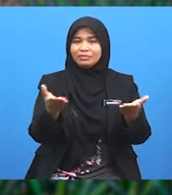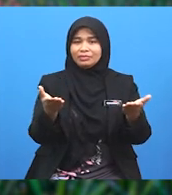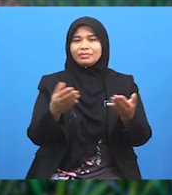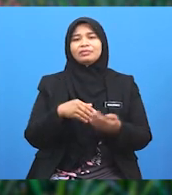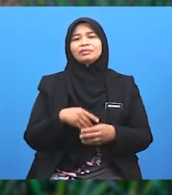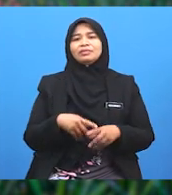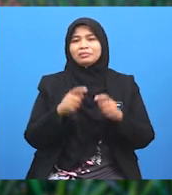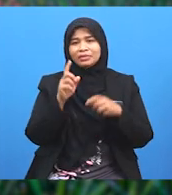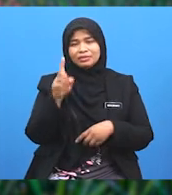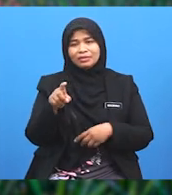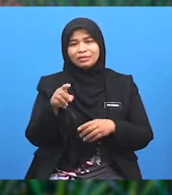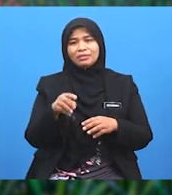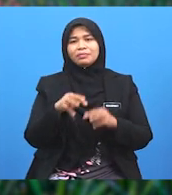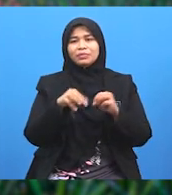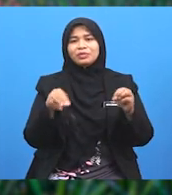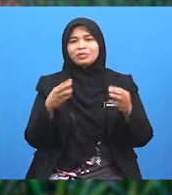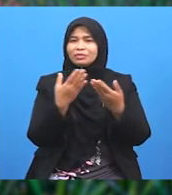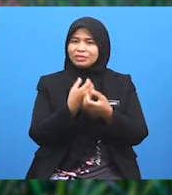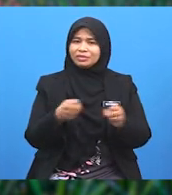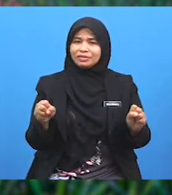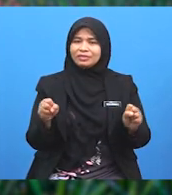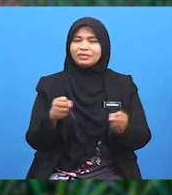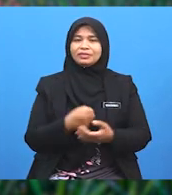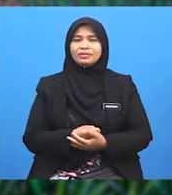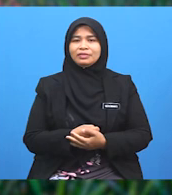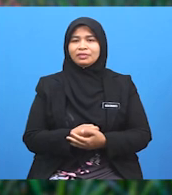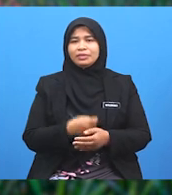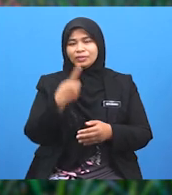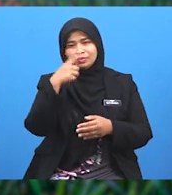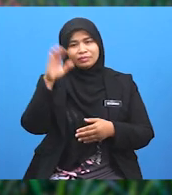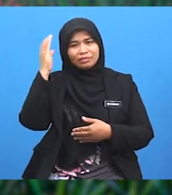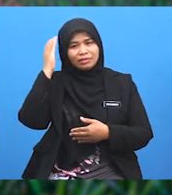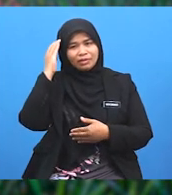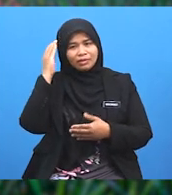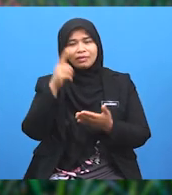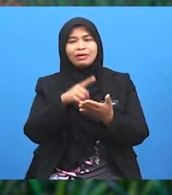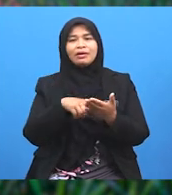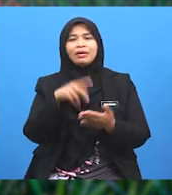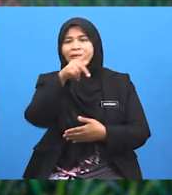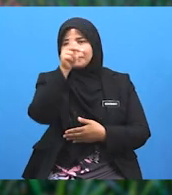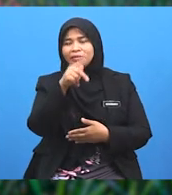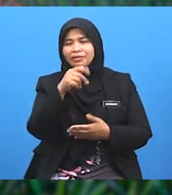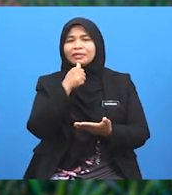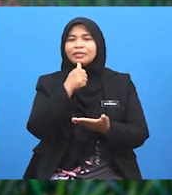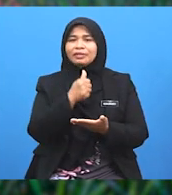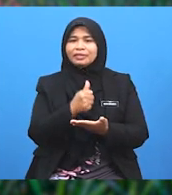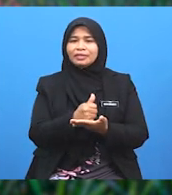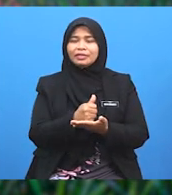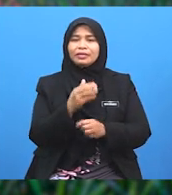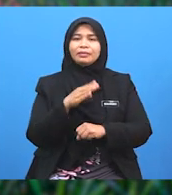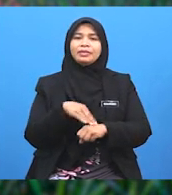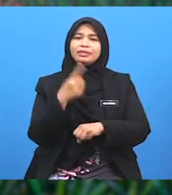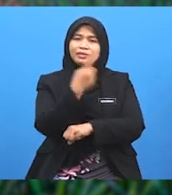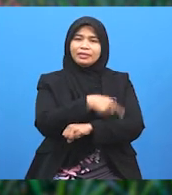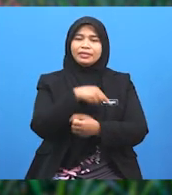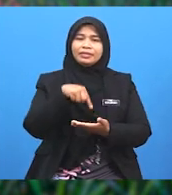tentu murid sekalian sudah bersedia dan teruja untuk mengetahui apakah nilai yang kita hendak belajar pada hari ini,